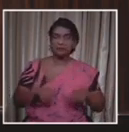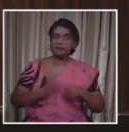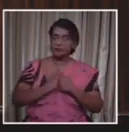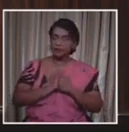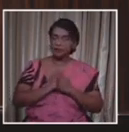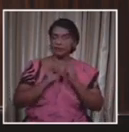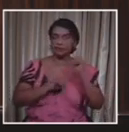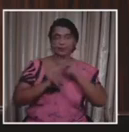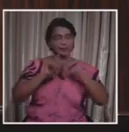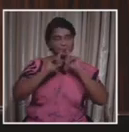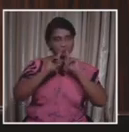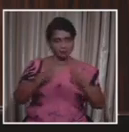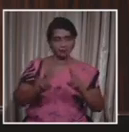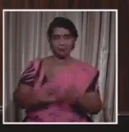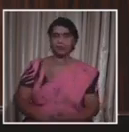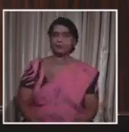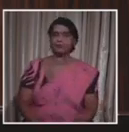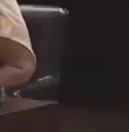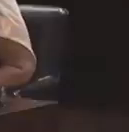itu dan nun kemetin.